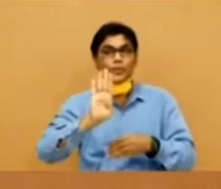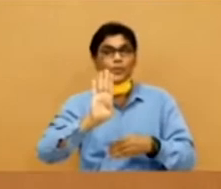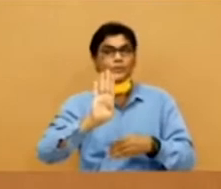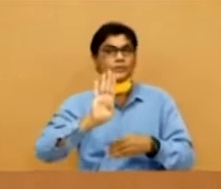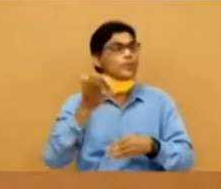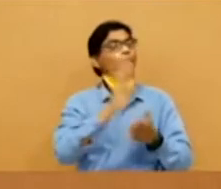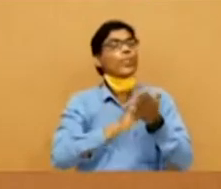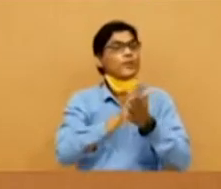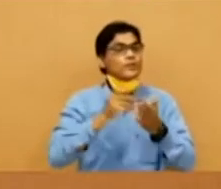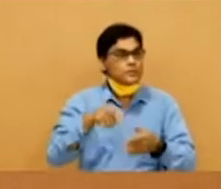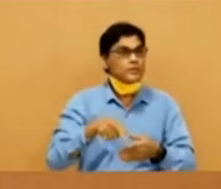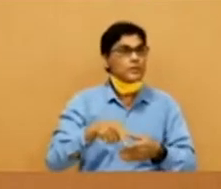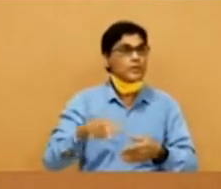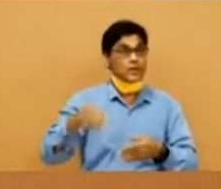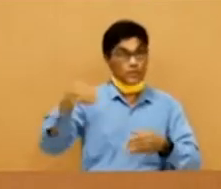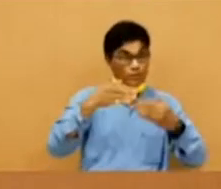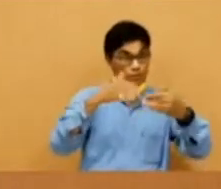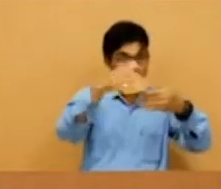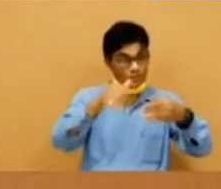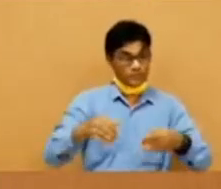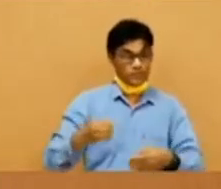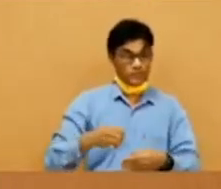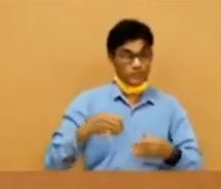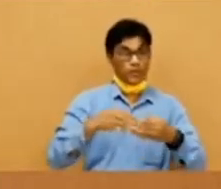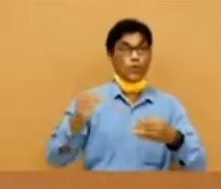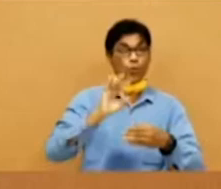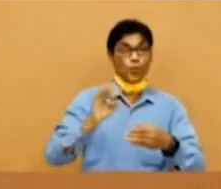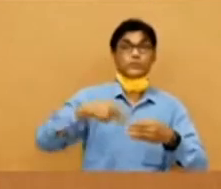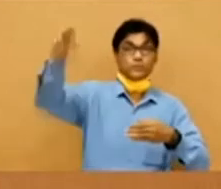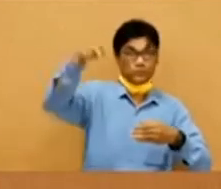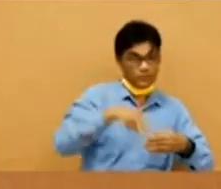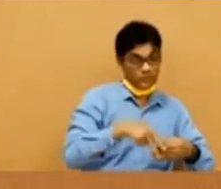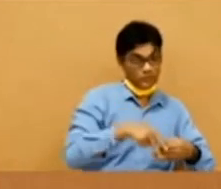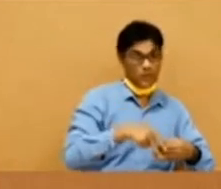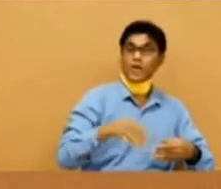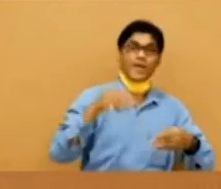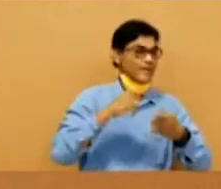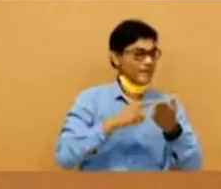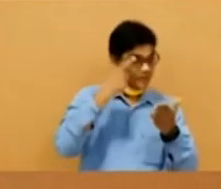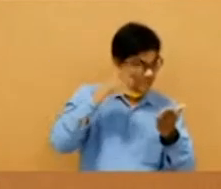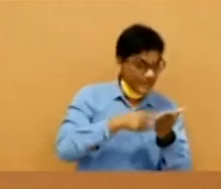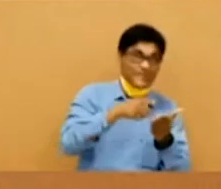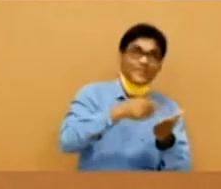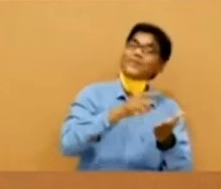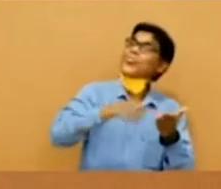ବା ପାସ୍ ନଥିବ ତାହେଲେ ବର୍ଡ଼ର ଚେକ୍ପୋଷ୍ଟରେ ସେମାନଙ୍କୁ ଓଡ଼ିଶା ଭିତରକୁ ଆସିବାକୁ ଅନୁମତି ଦିଆଯିବ ନାହିଁ।